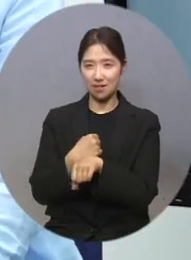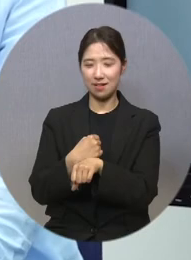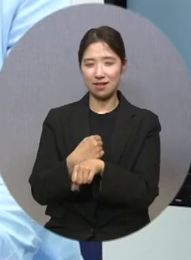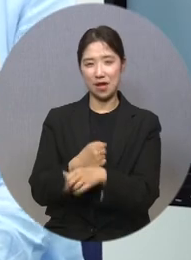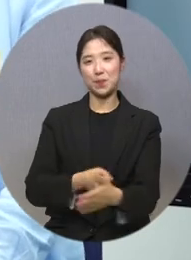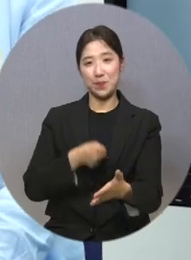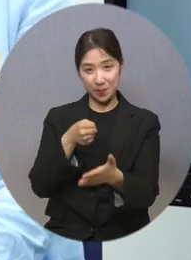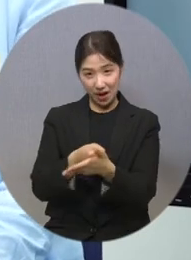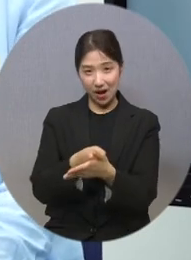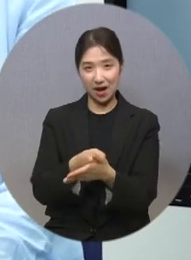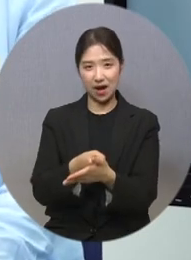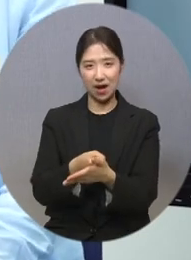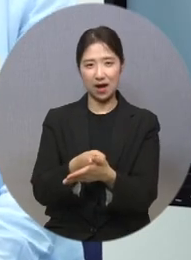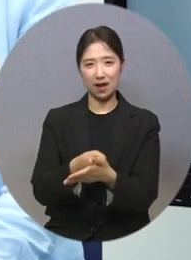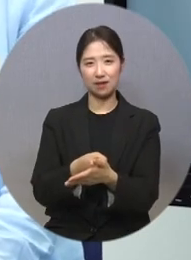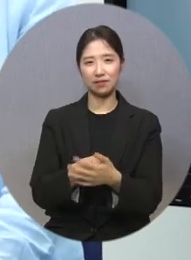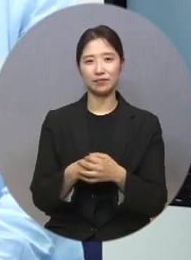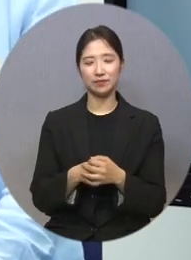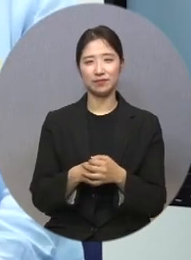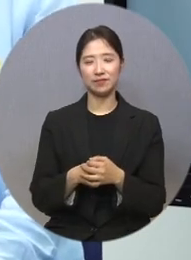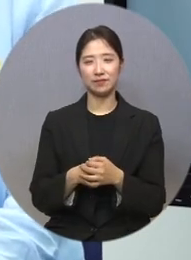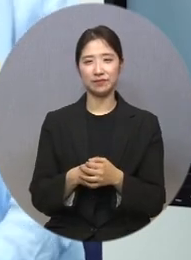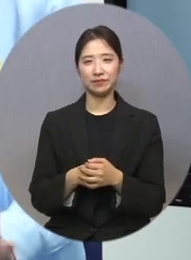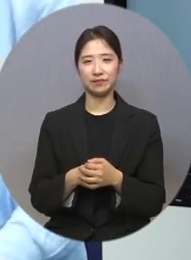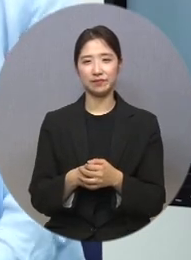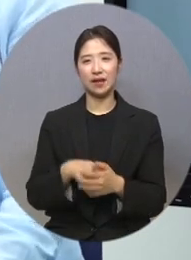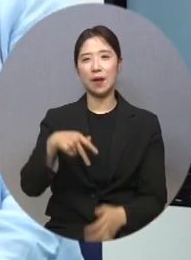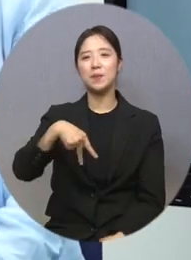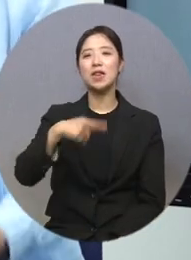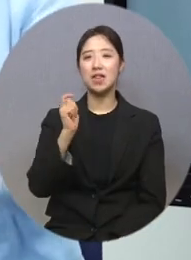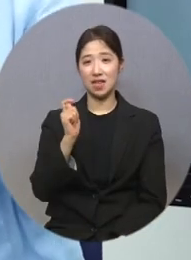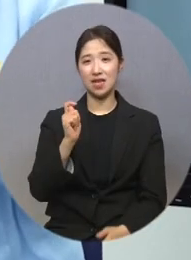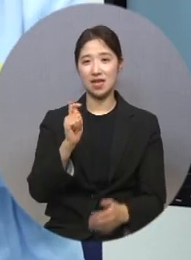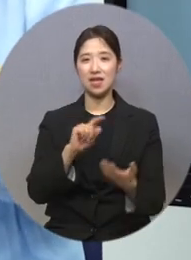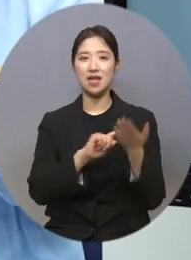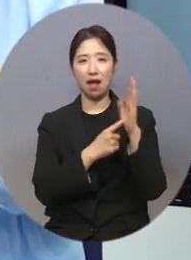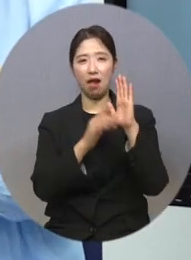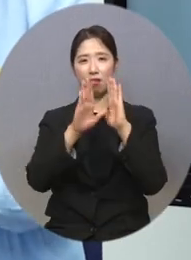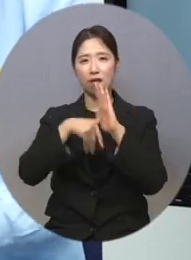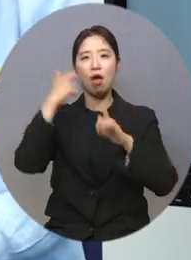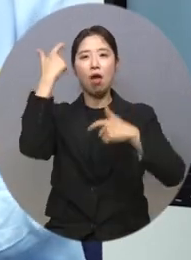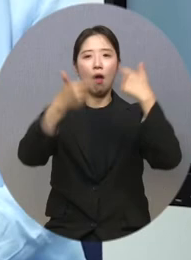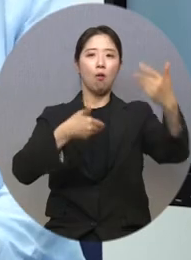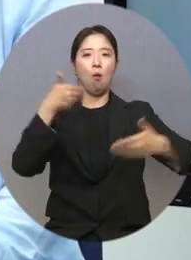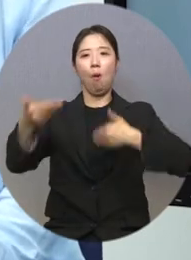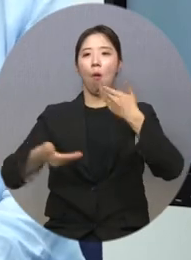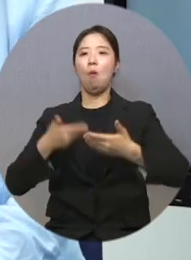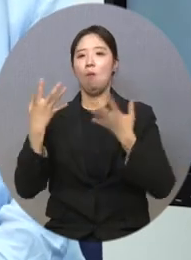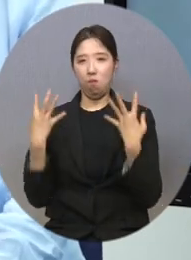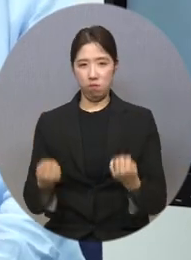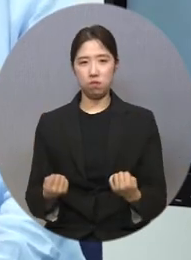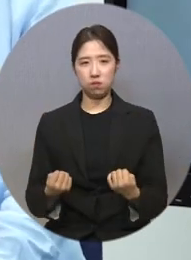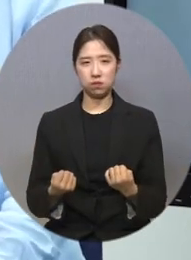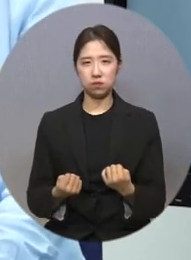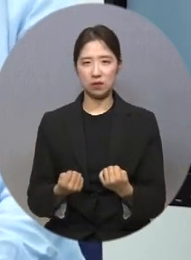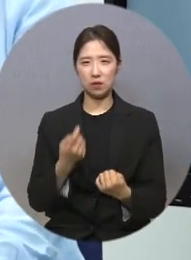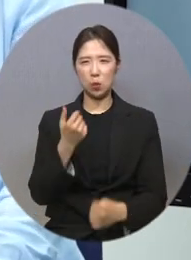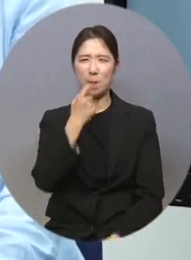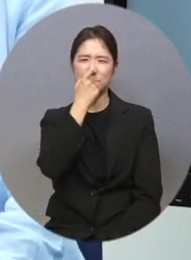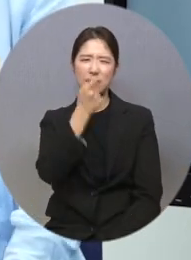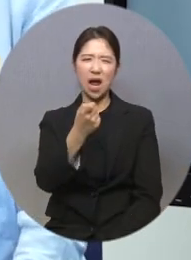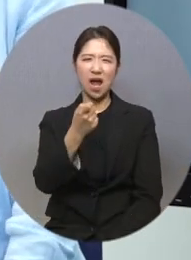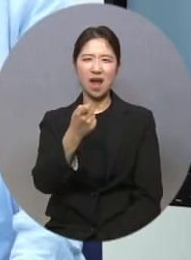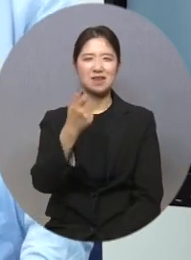때 굉장히 이제 PT 하는데 질문을 좀 많이 받았어요. 좀 날카로운